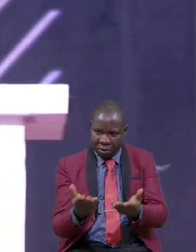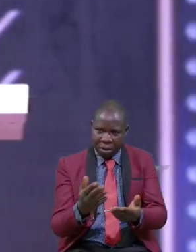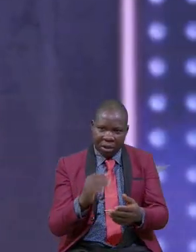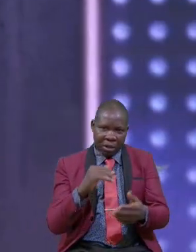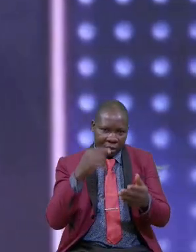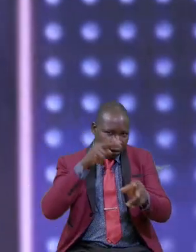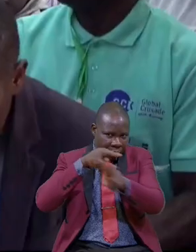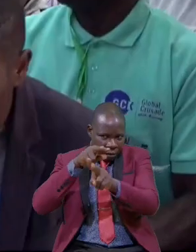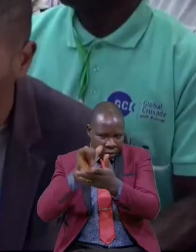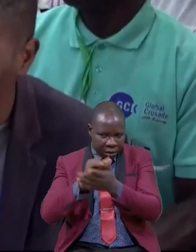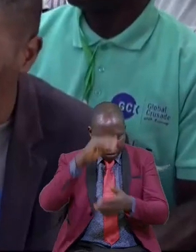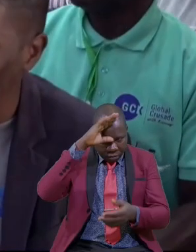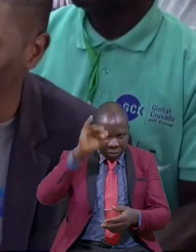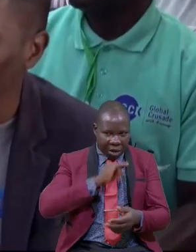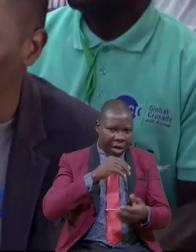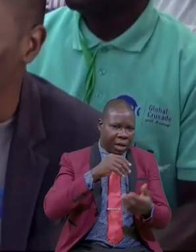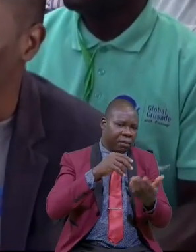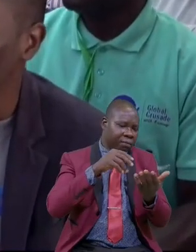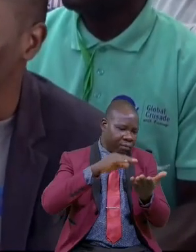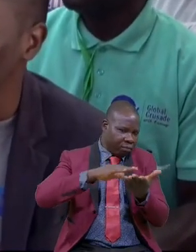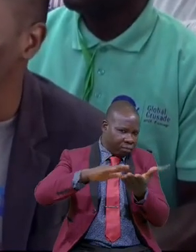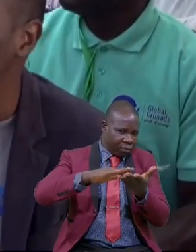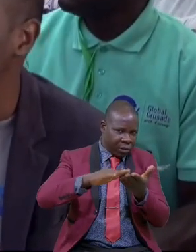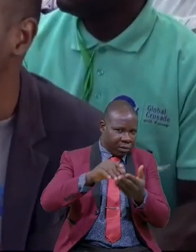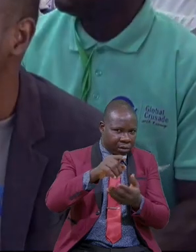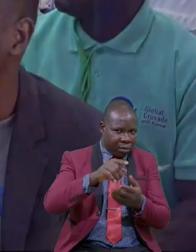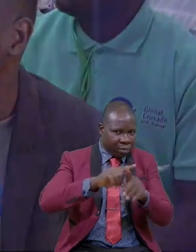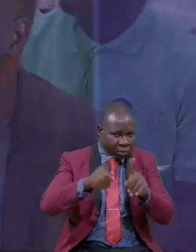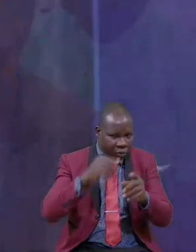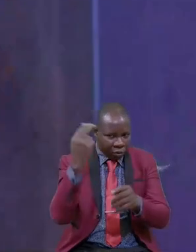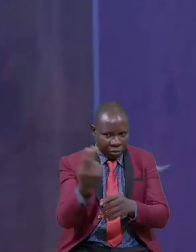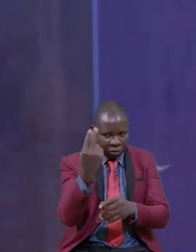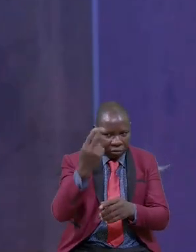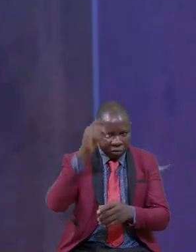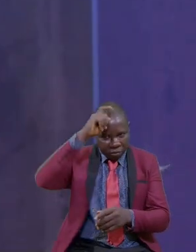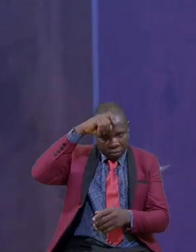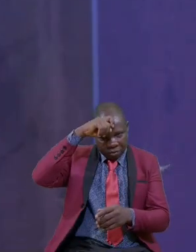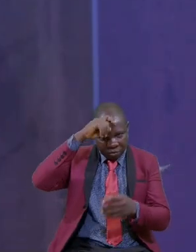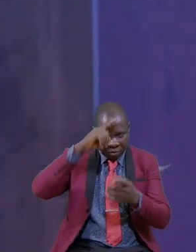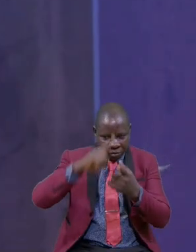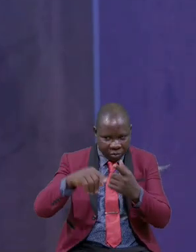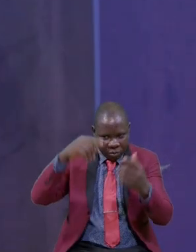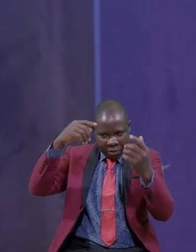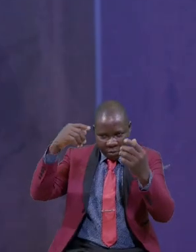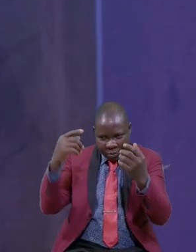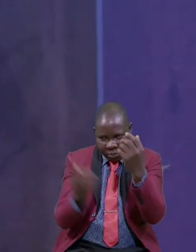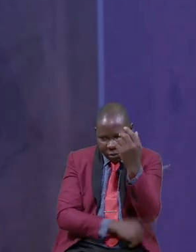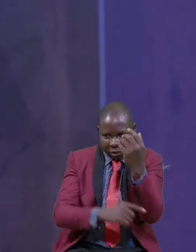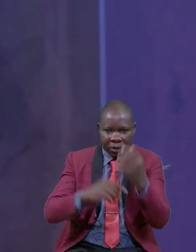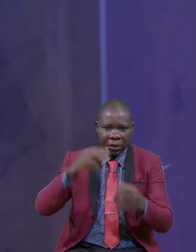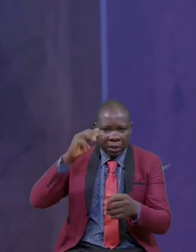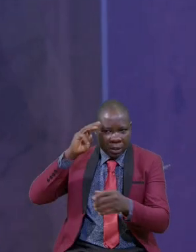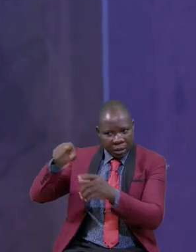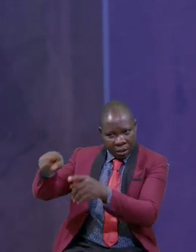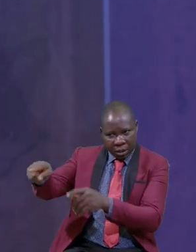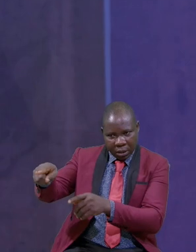back. Paie-lui ce qu'il m'a fait. For me, I pour moi, je l'ai pardonné. Him, not abundantly. Mais pas abondamment. And as David was going